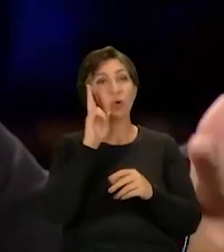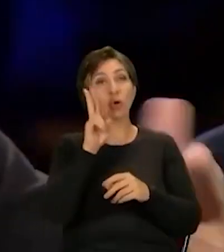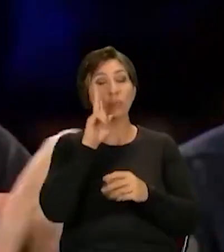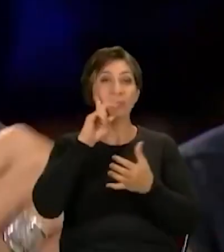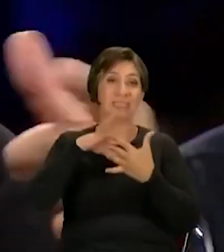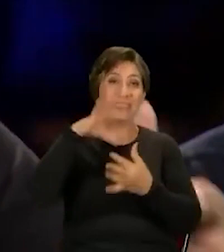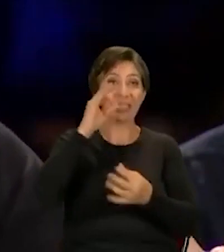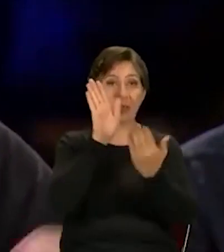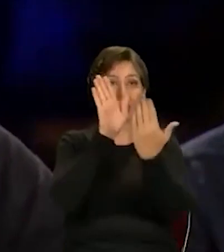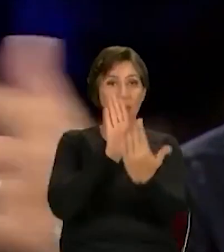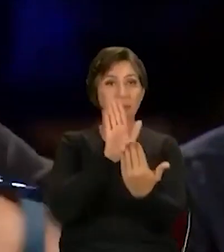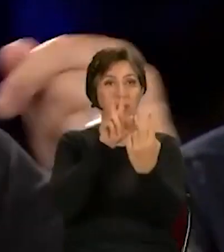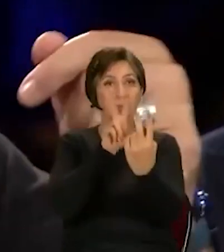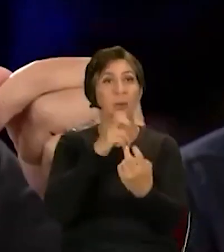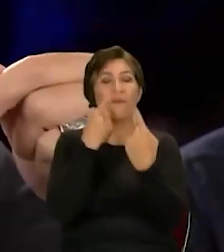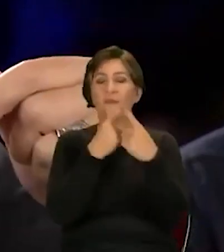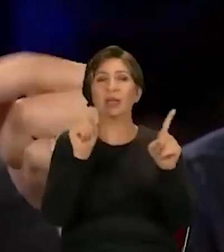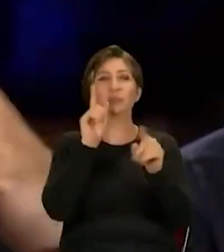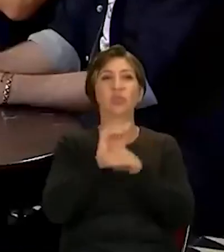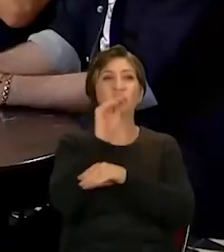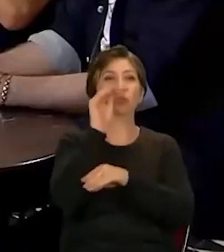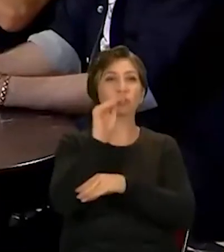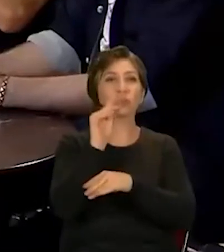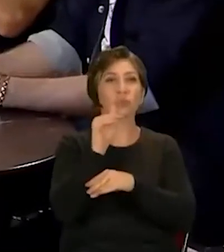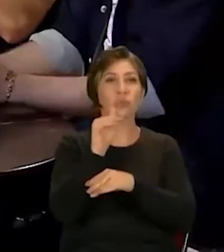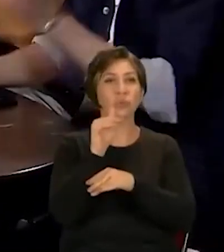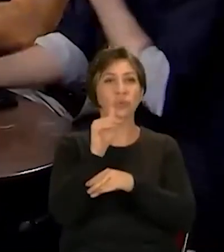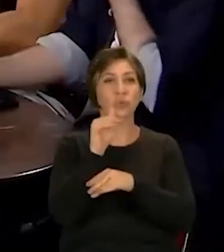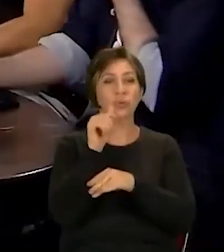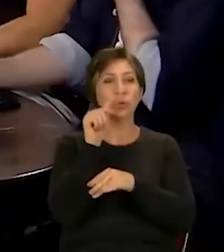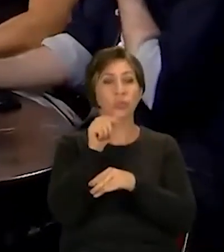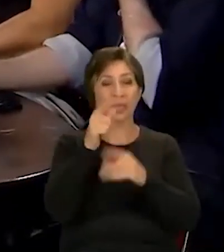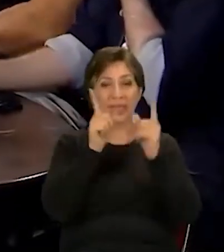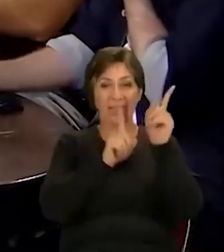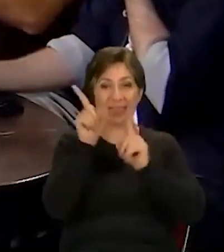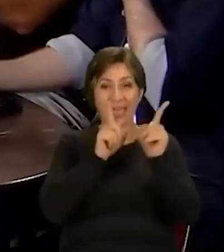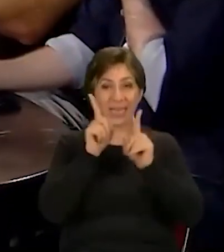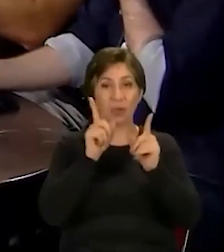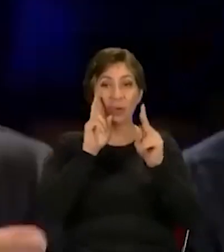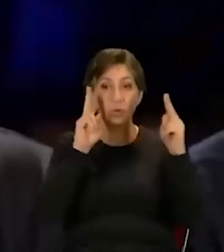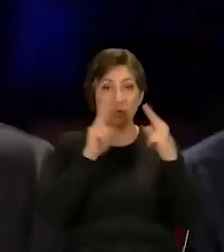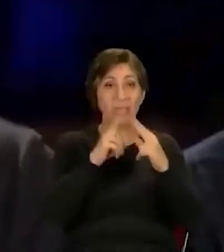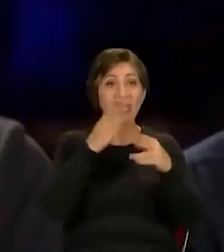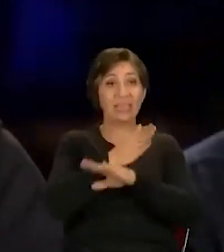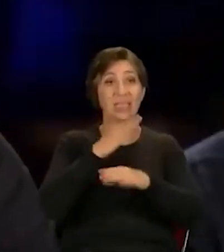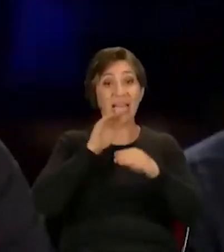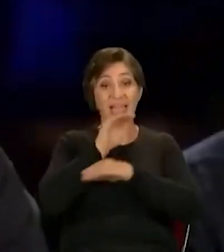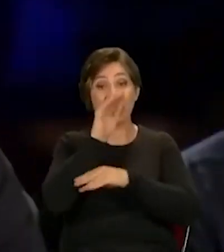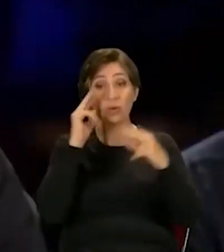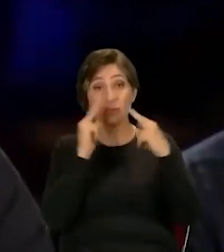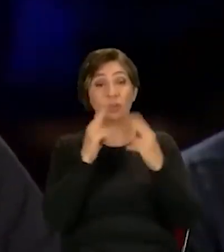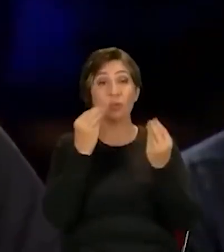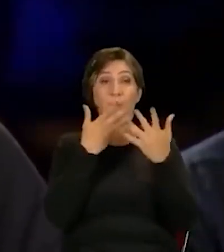gördüğüm bir insanın karşısına oturduğunuzda bambaşka bir şey yaşıyorsunuz. Mesela bu internetle görüşme ve gerçek hayatta görüşme arasındaki farkın